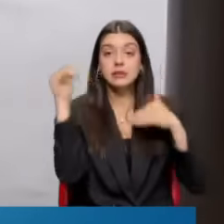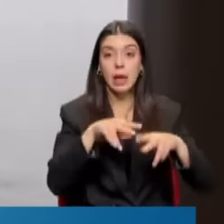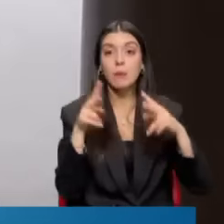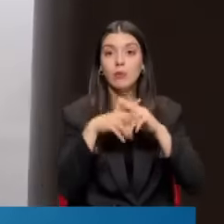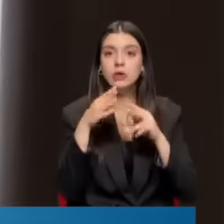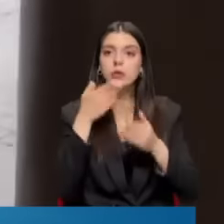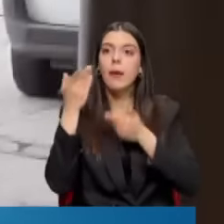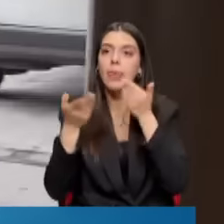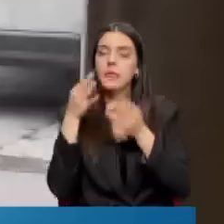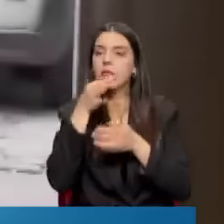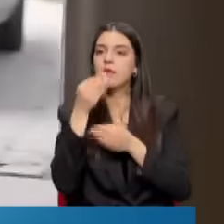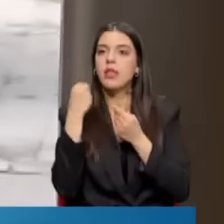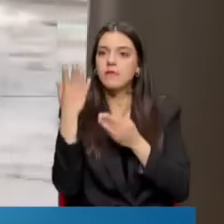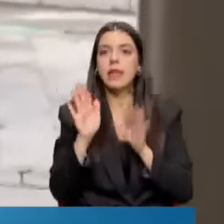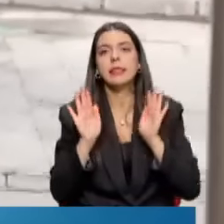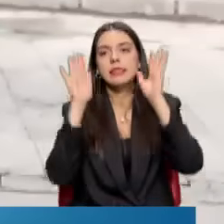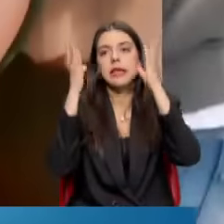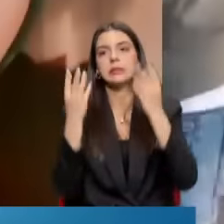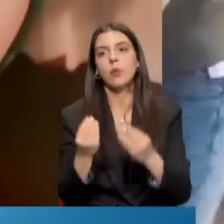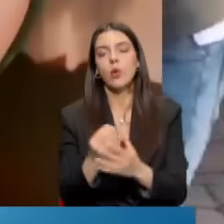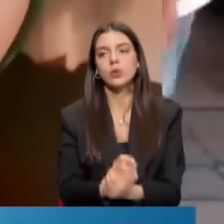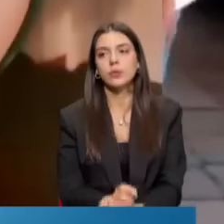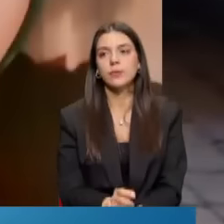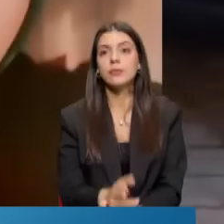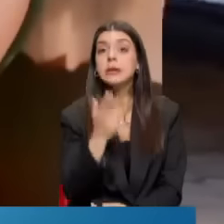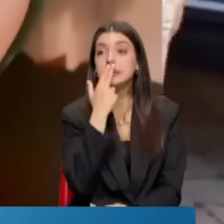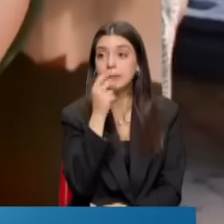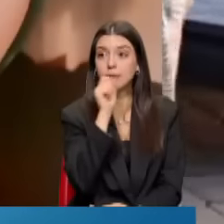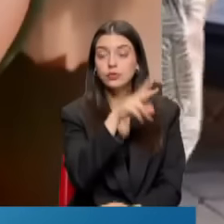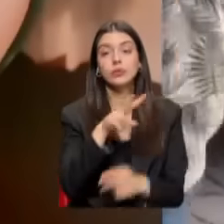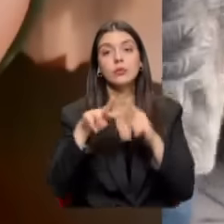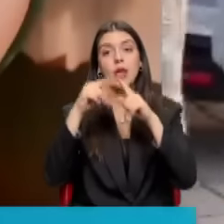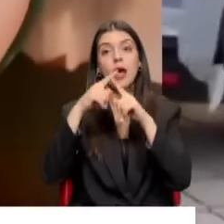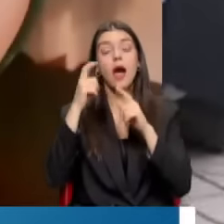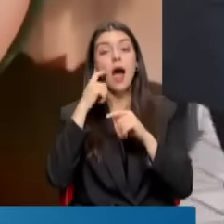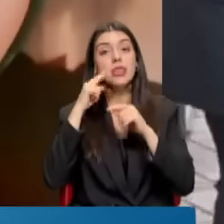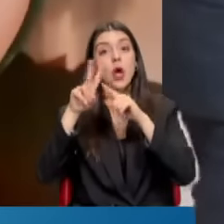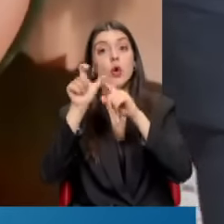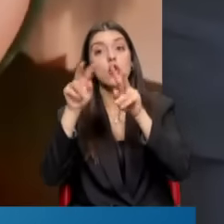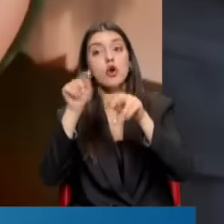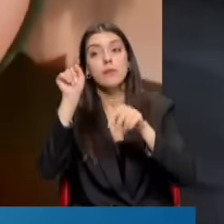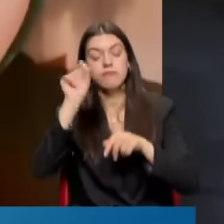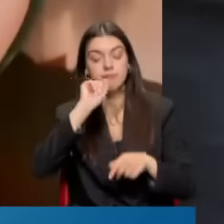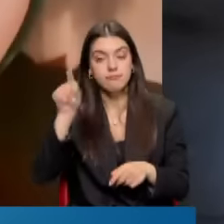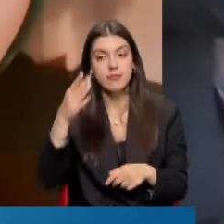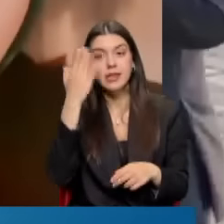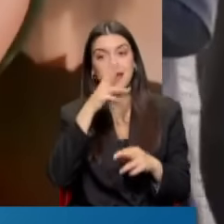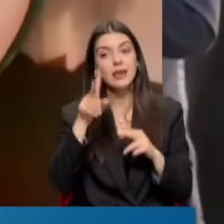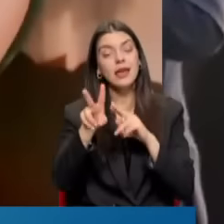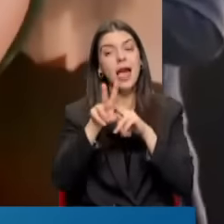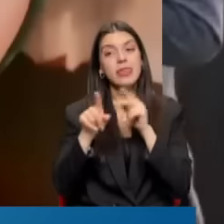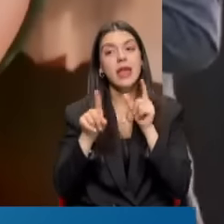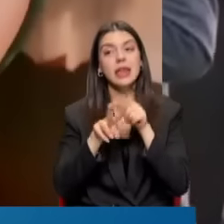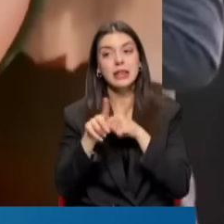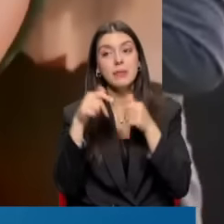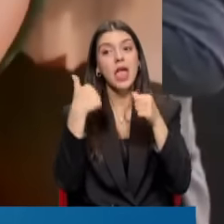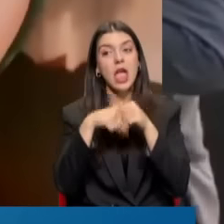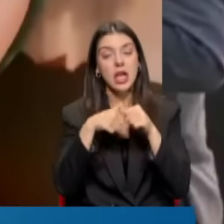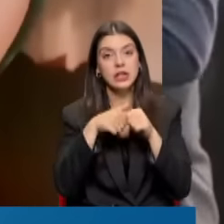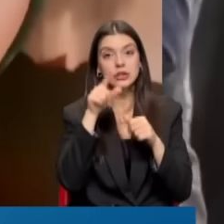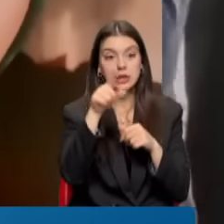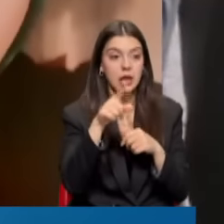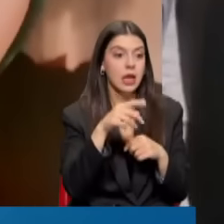anlattı teslim oldu Samsun Atakum'da İsa 39 yaşındaki Kader Yıldırım'ı eşi Fatih Yıldırım